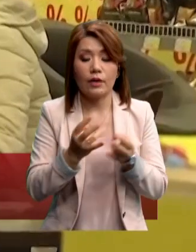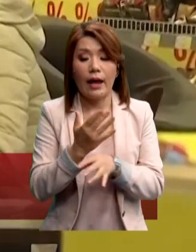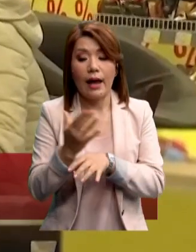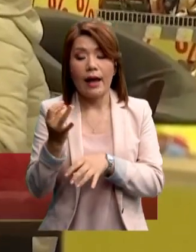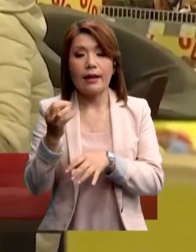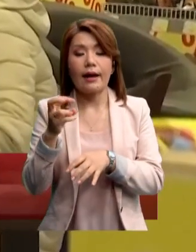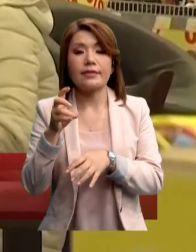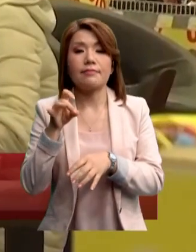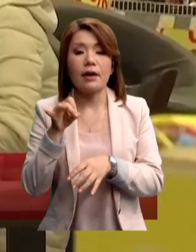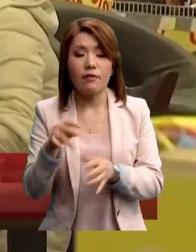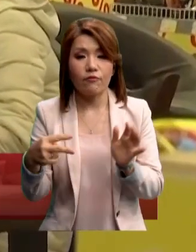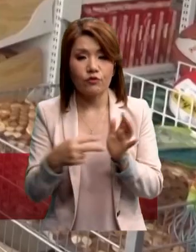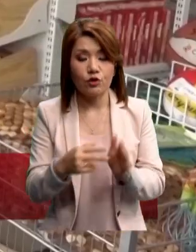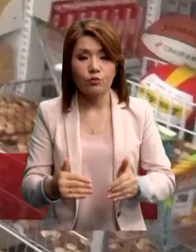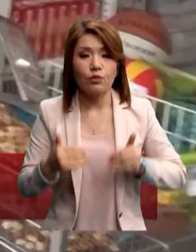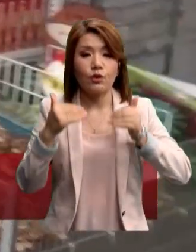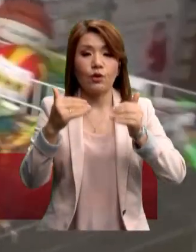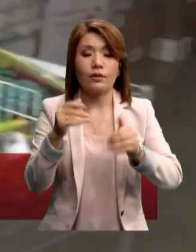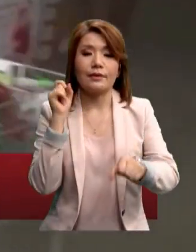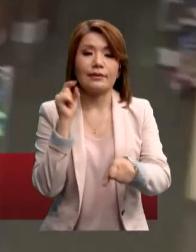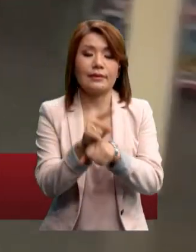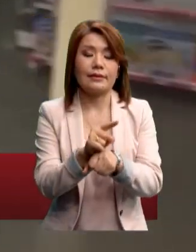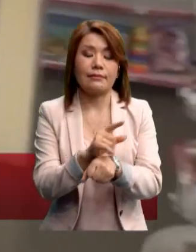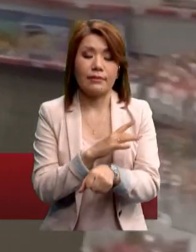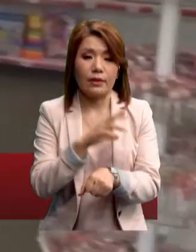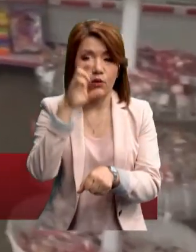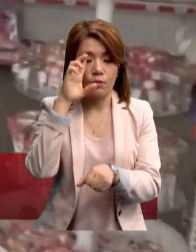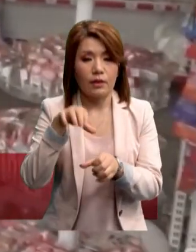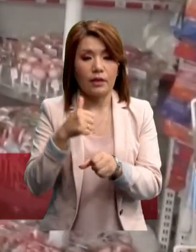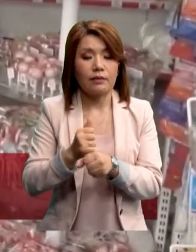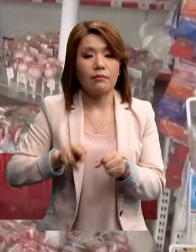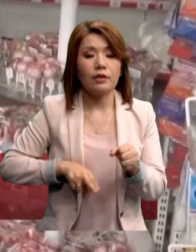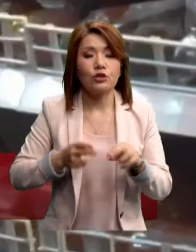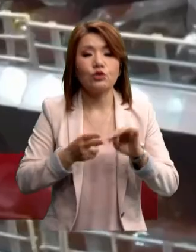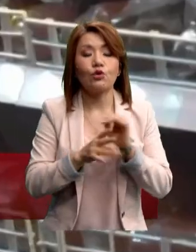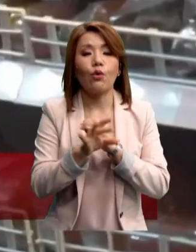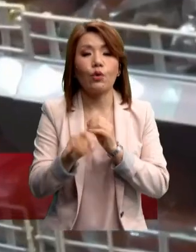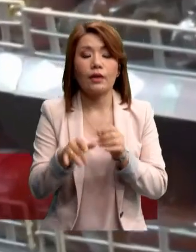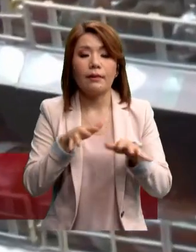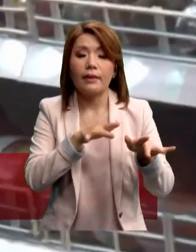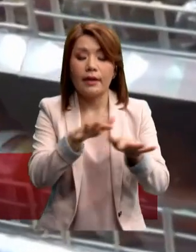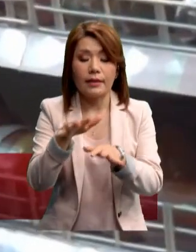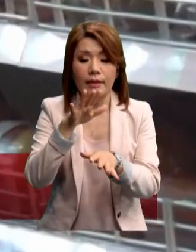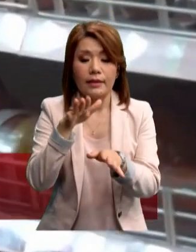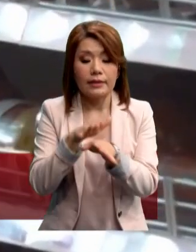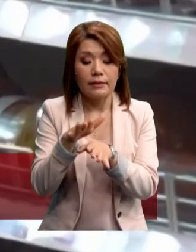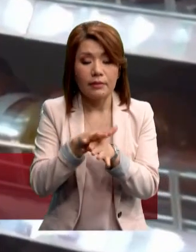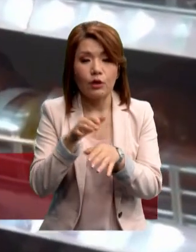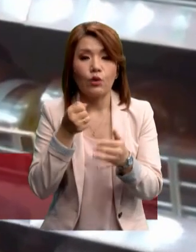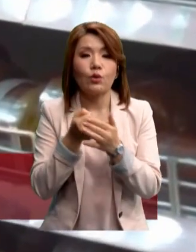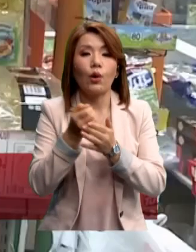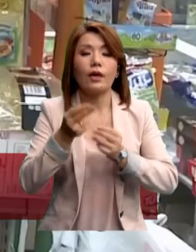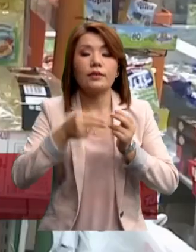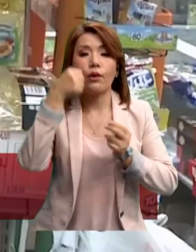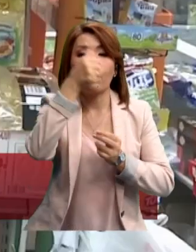Смайылов баға өсіміне байланысты тапсырма берді. Үкімет басшысы нақты шұғыл шараларды қолға алып, жыл соңына дейін